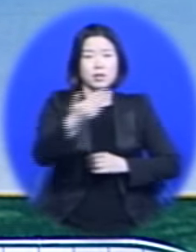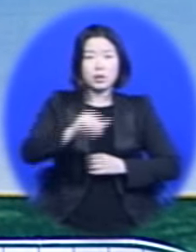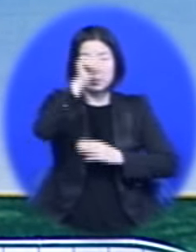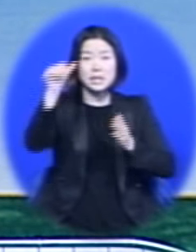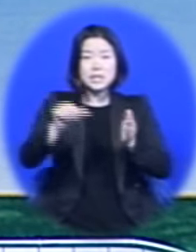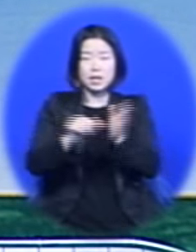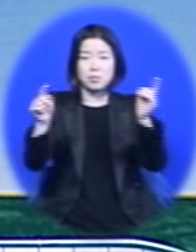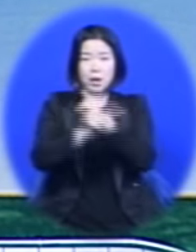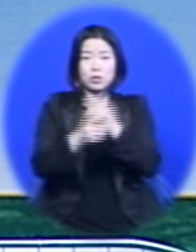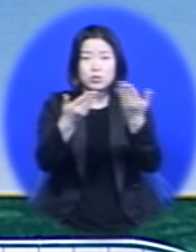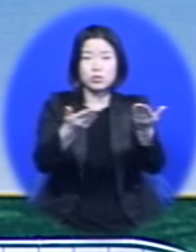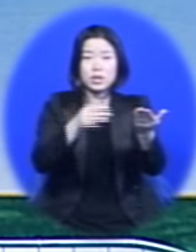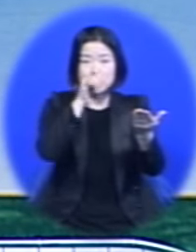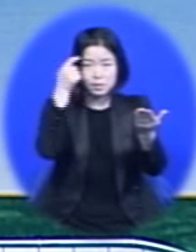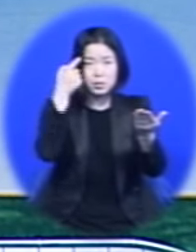하는 것입니다.